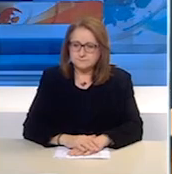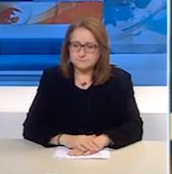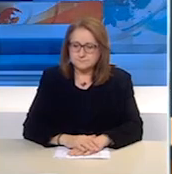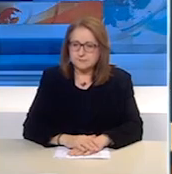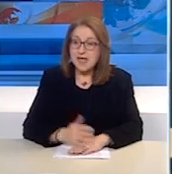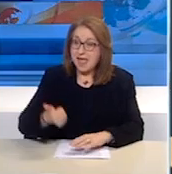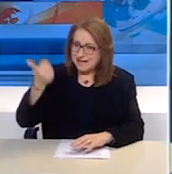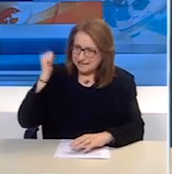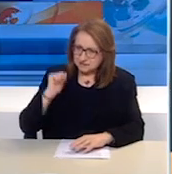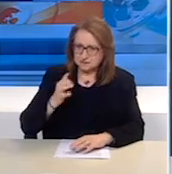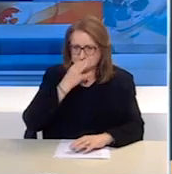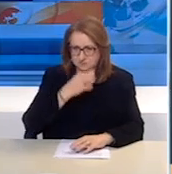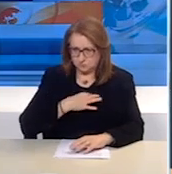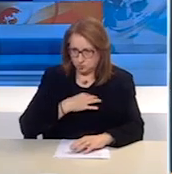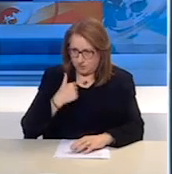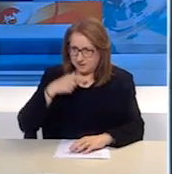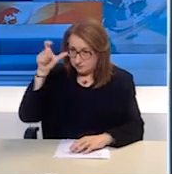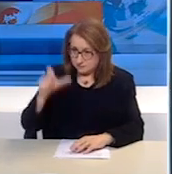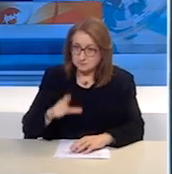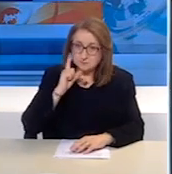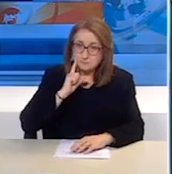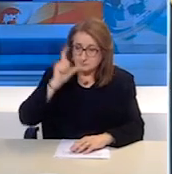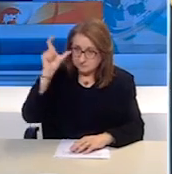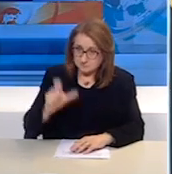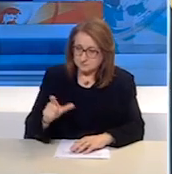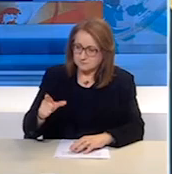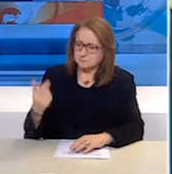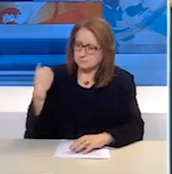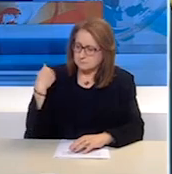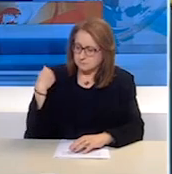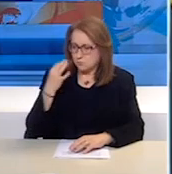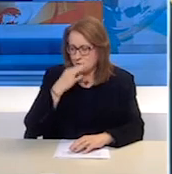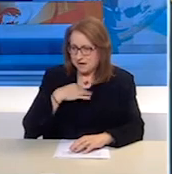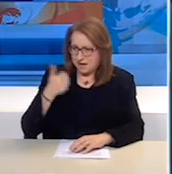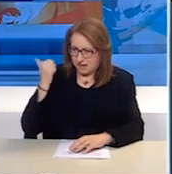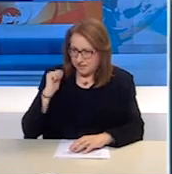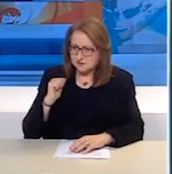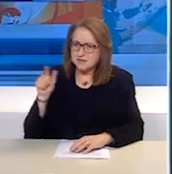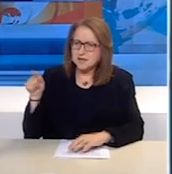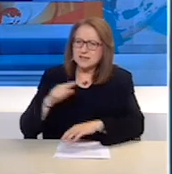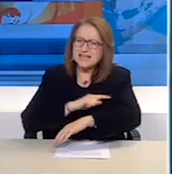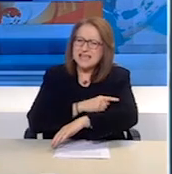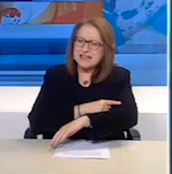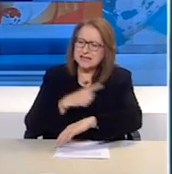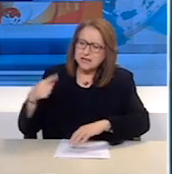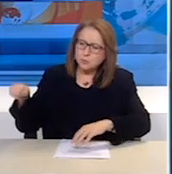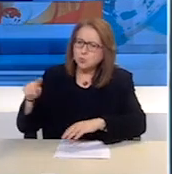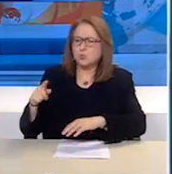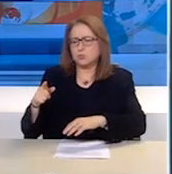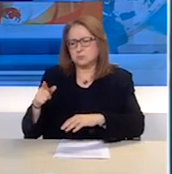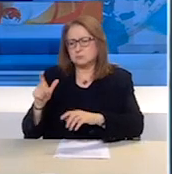ειδοποιήθηκα χθες για αυτή την ασθενή από κάποιους συναδέλφους οι οποίοι νοσήλευαν το